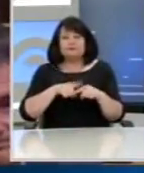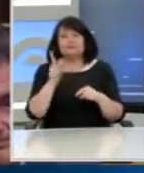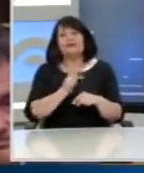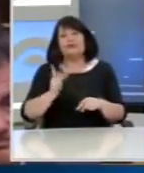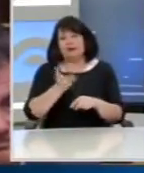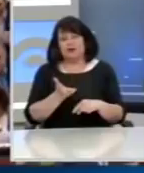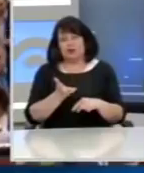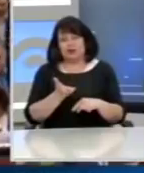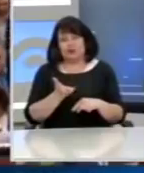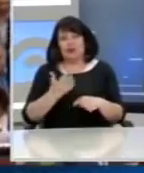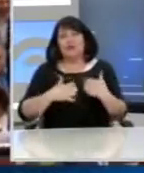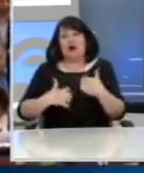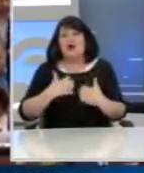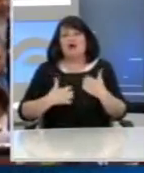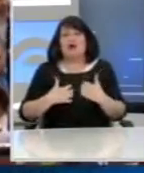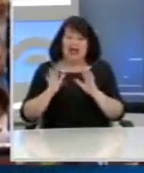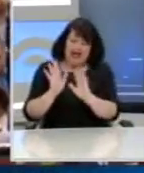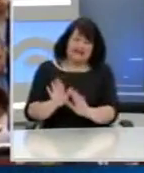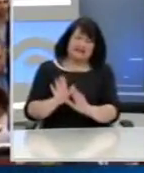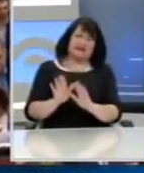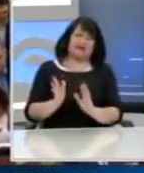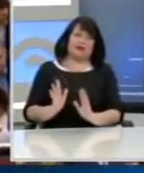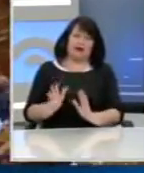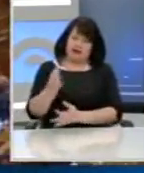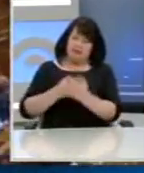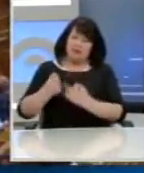κοινωνία. Αφήστε τα λοιπόν αυτά